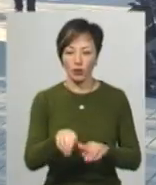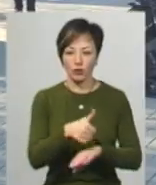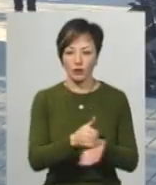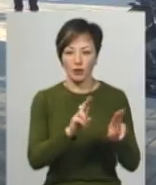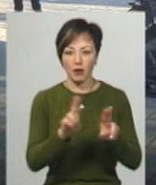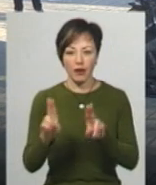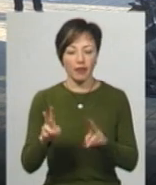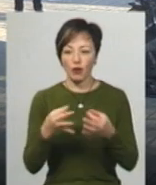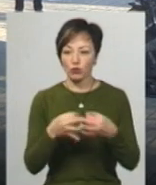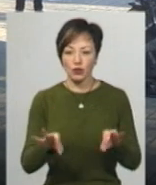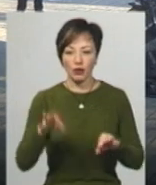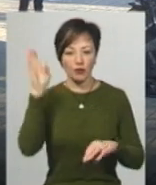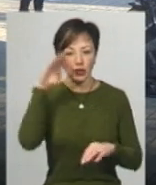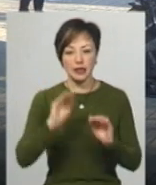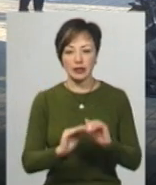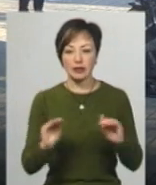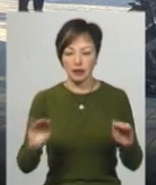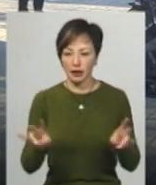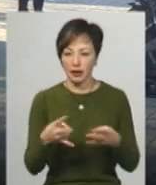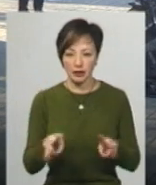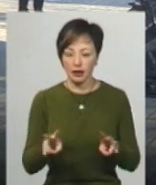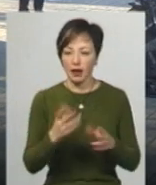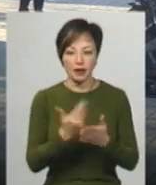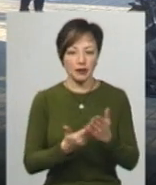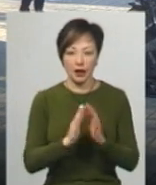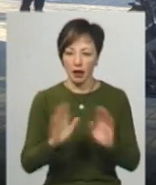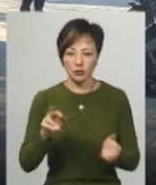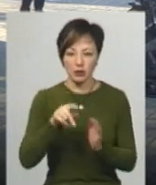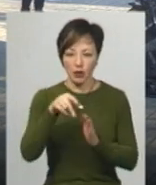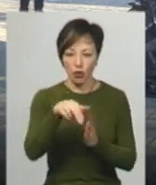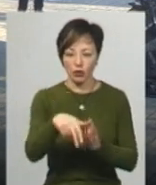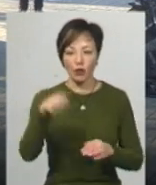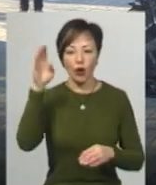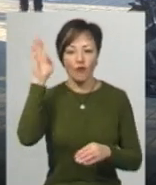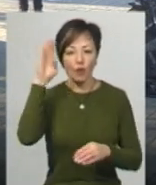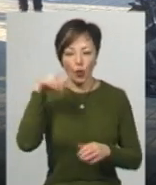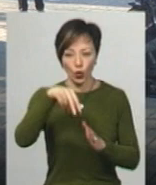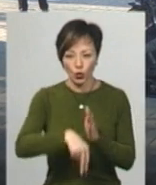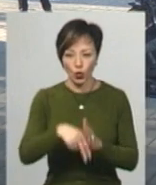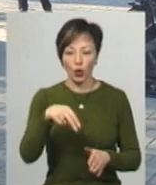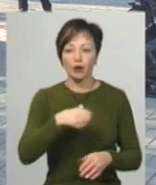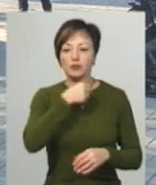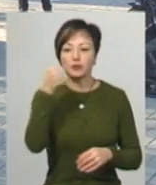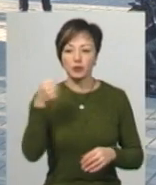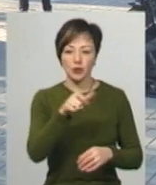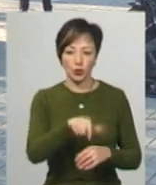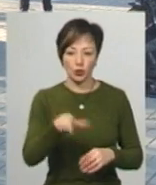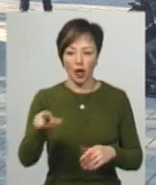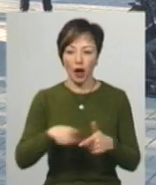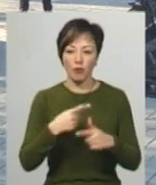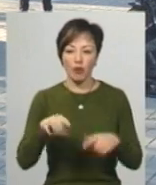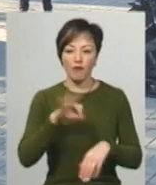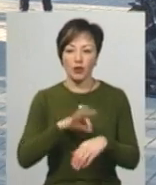Не допускати до води дітей. Не радимо заходити у воду людям похилого віку, чи які